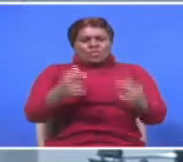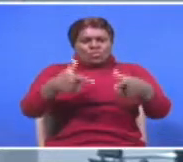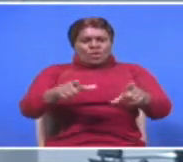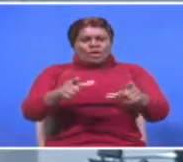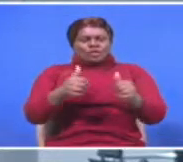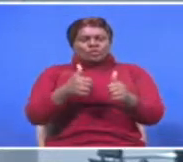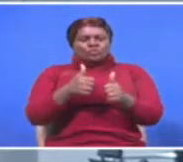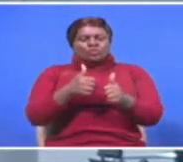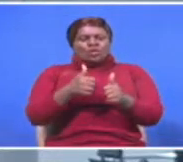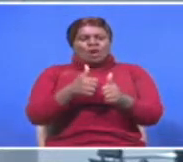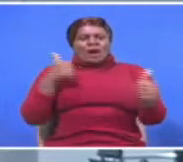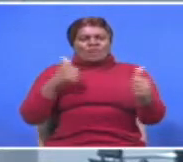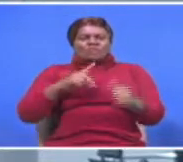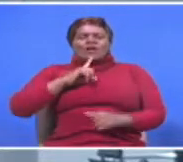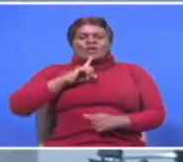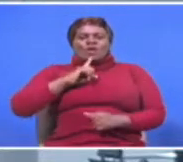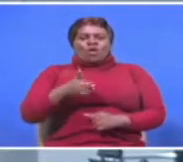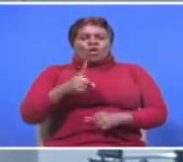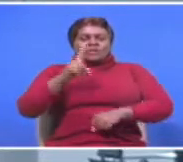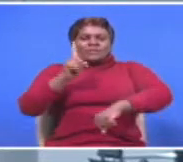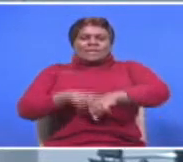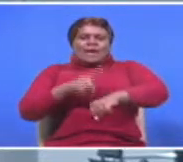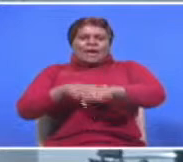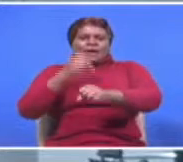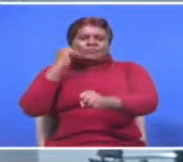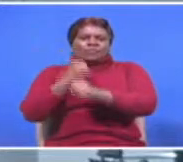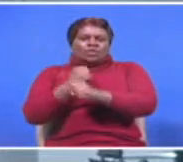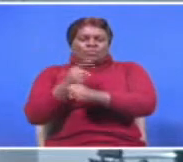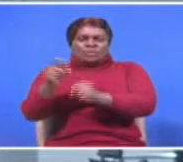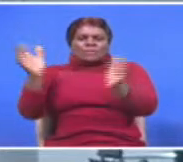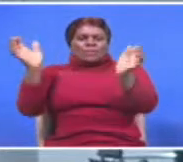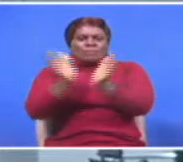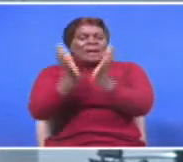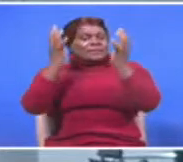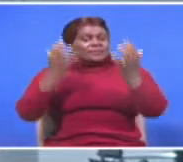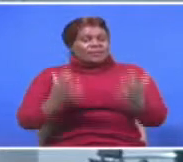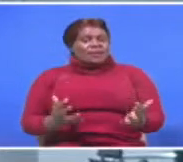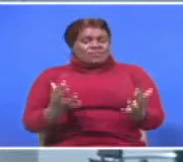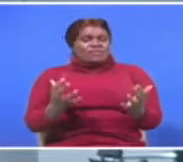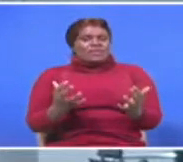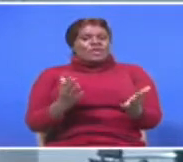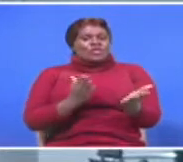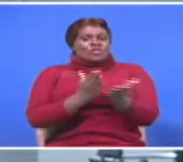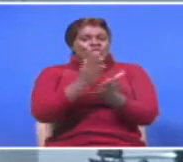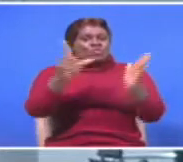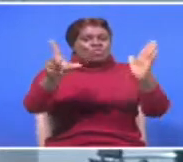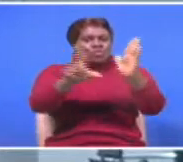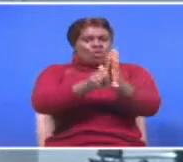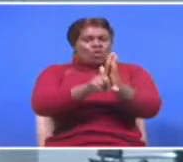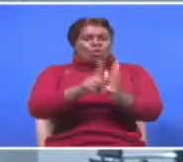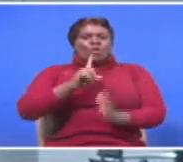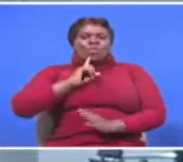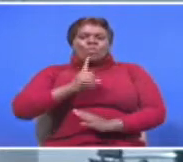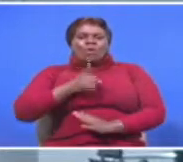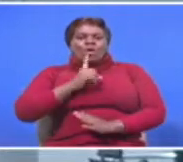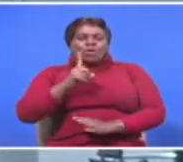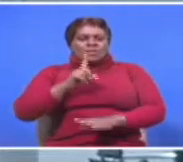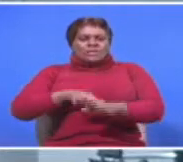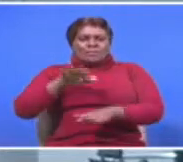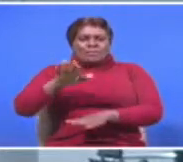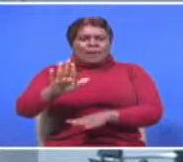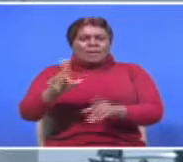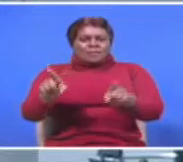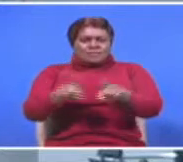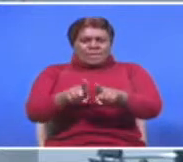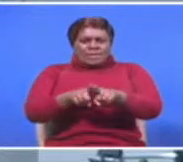kukwepa agizo la saa za kazi kwamba watachukuliwa hatua kali za kisheria. Alitoa onyo kali wakati yeye na